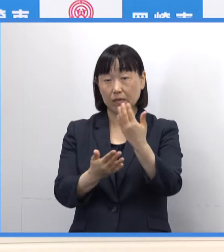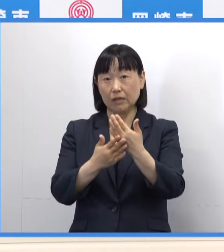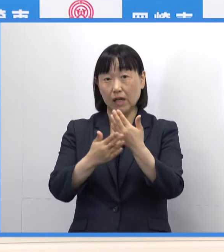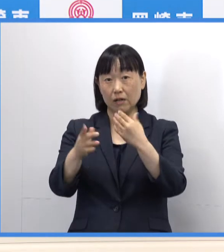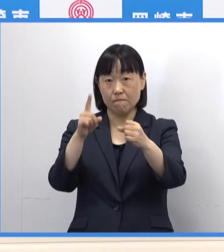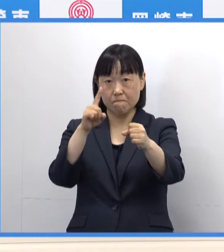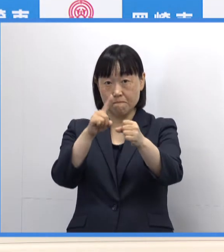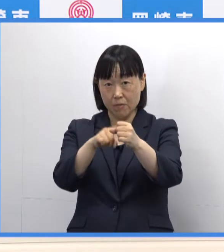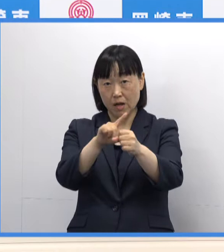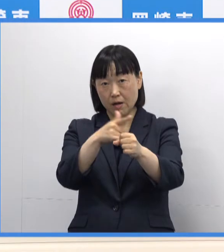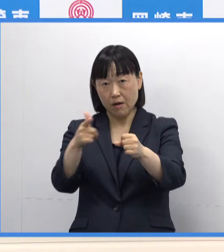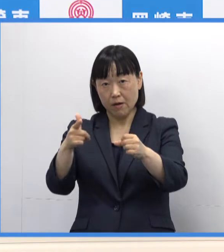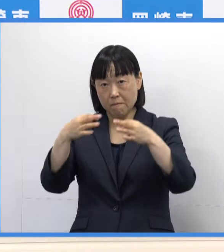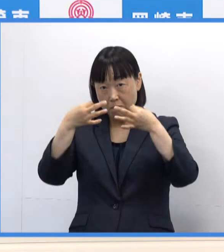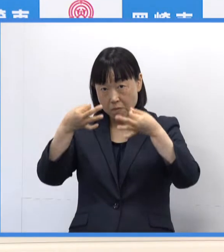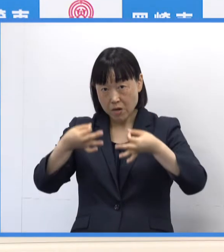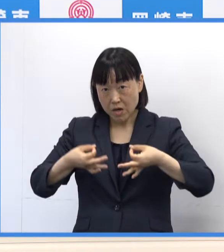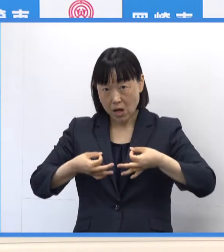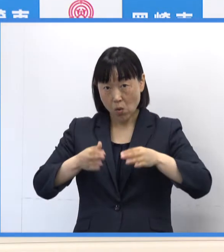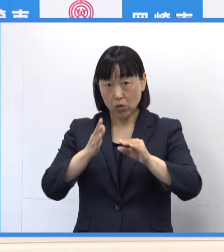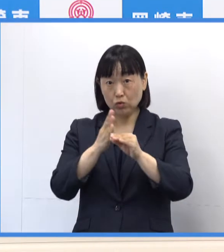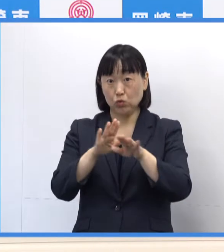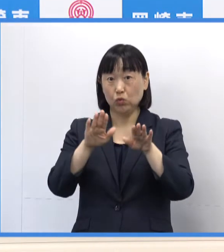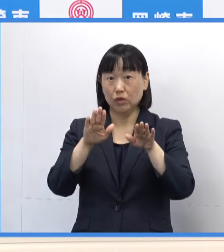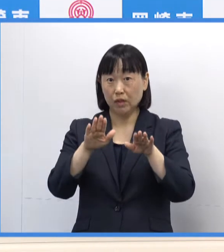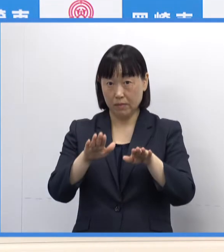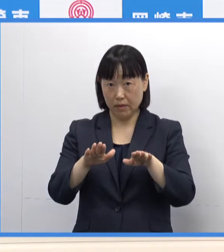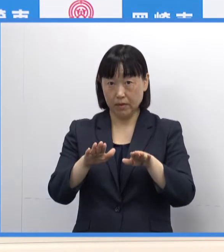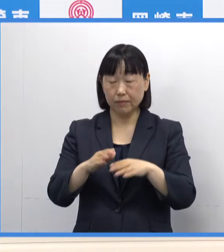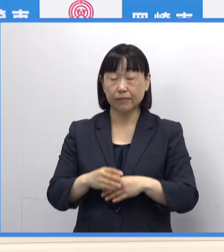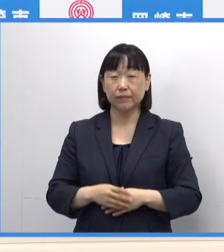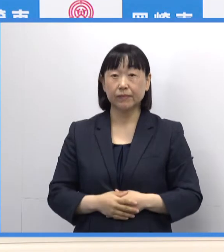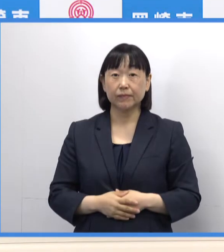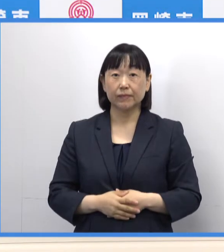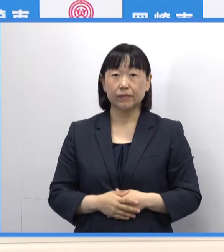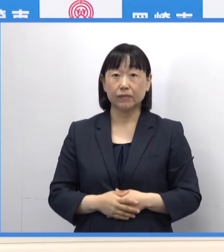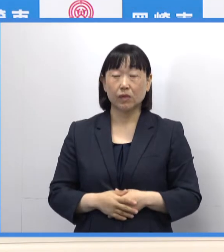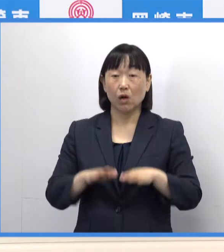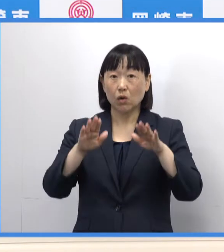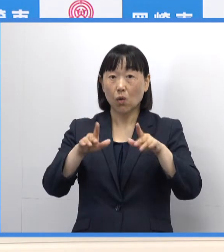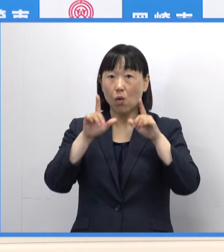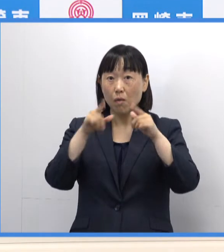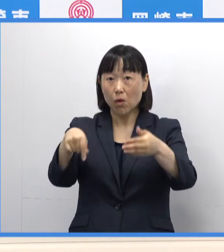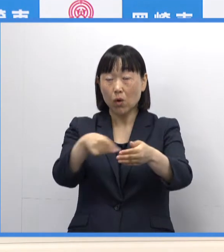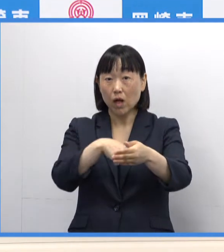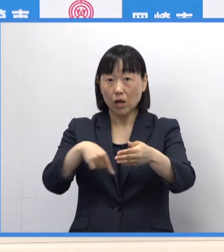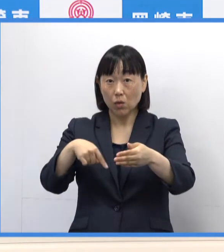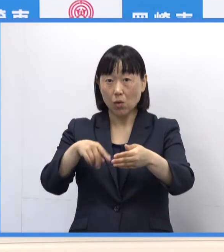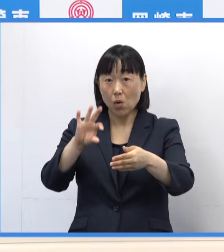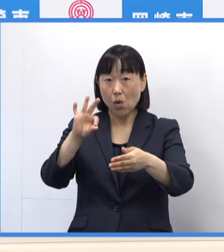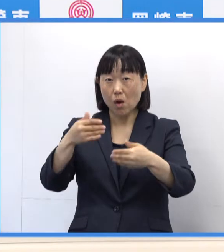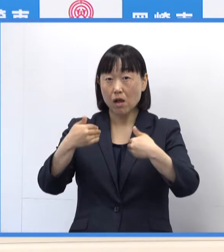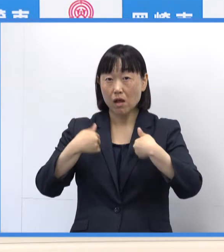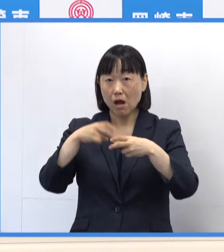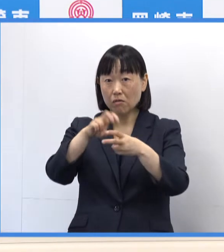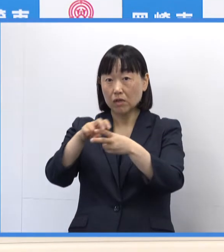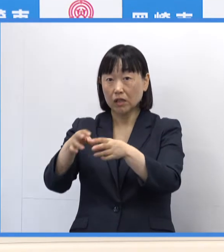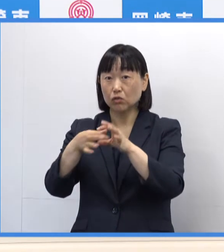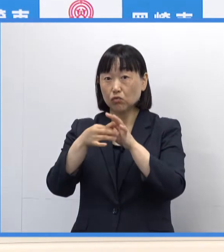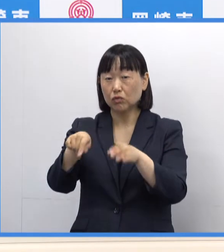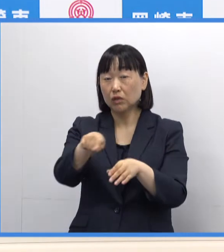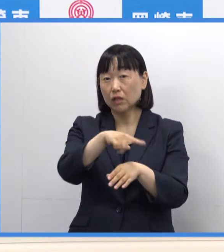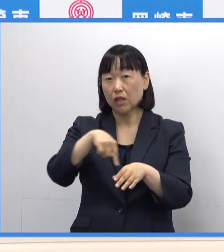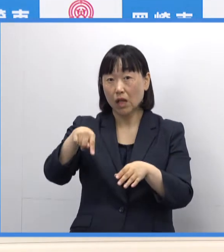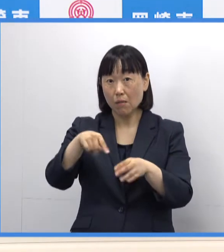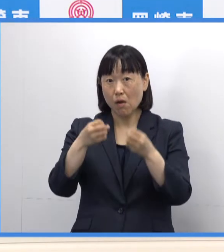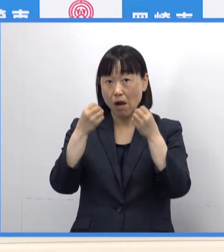、さまざまな見直しを図っているところでございます。本日発表の有料席につきましても、新